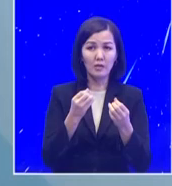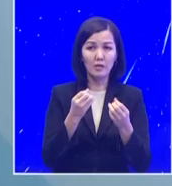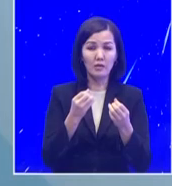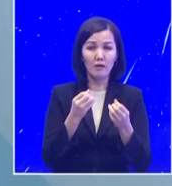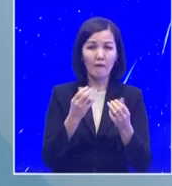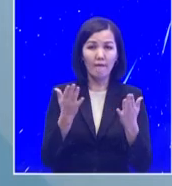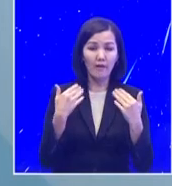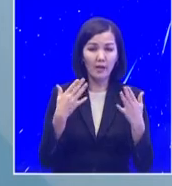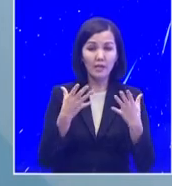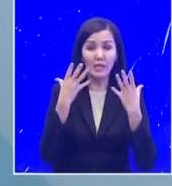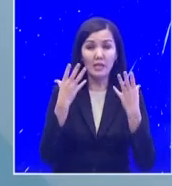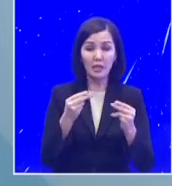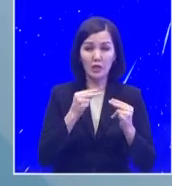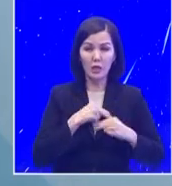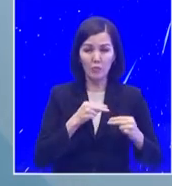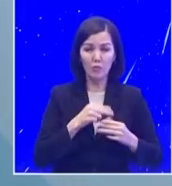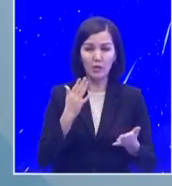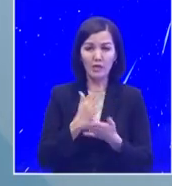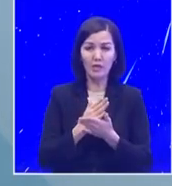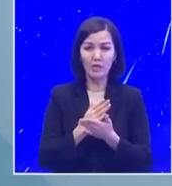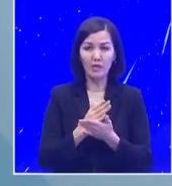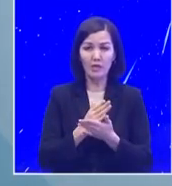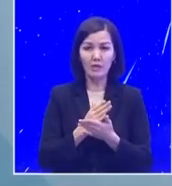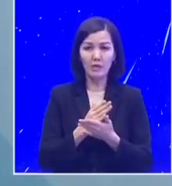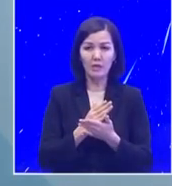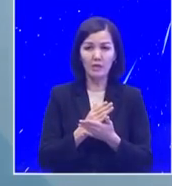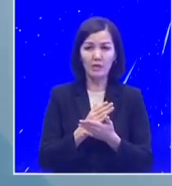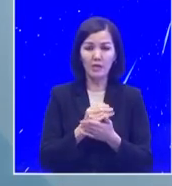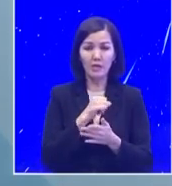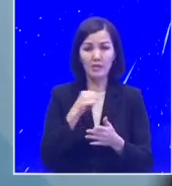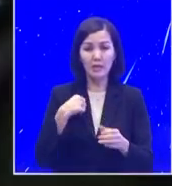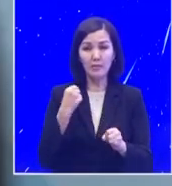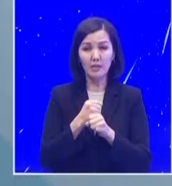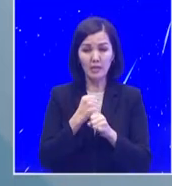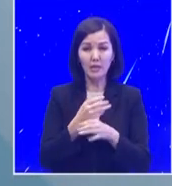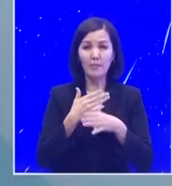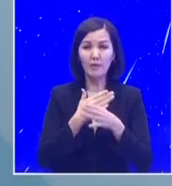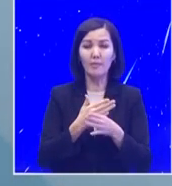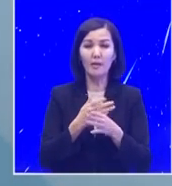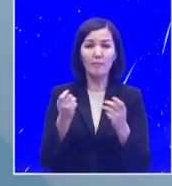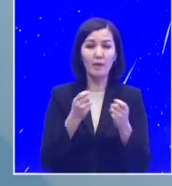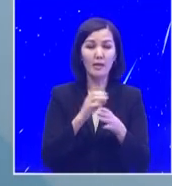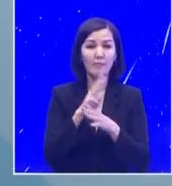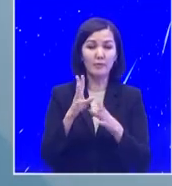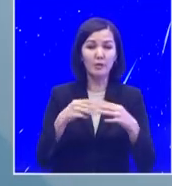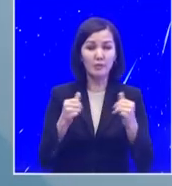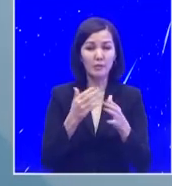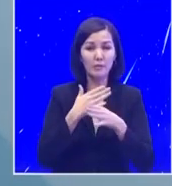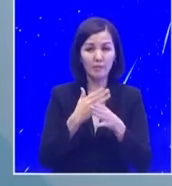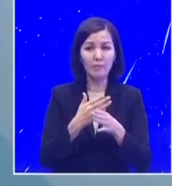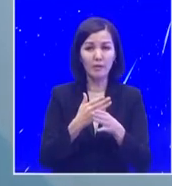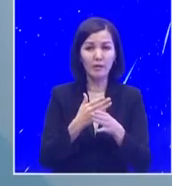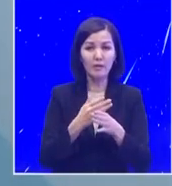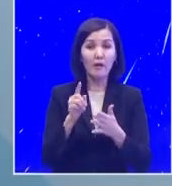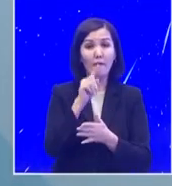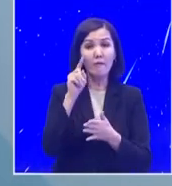сами специалисты, зам аким копал, все это. Сами они делали, помогали. Малоимущим помогают. В общем,